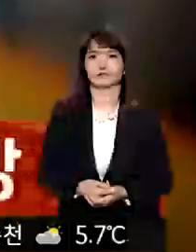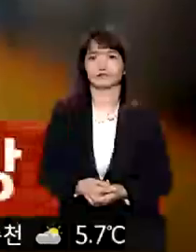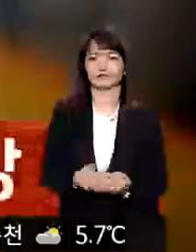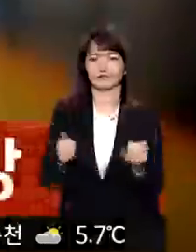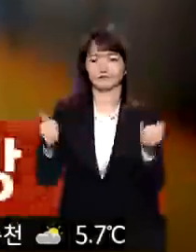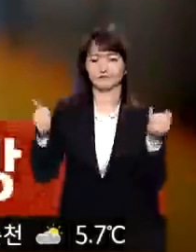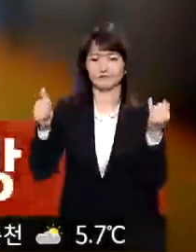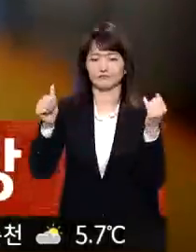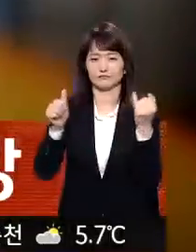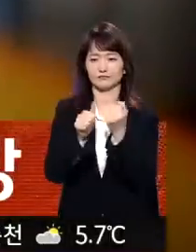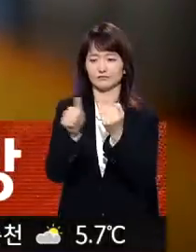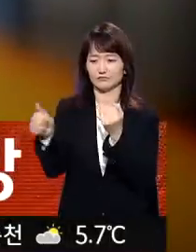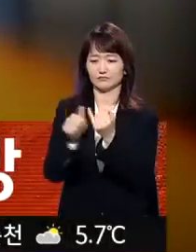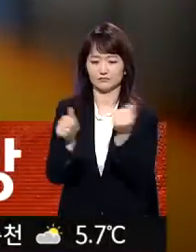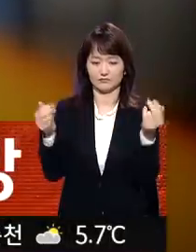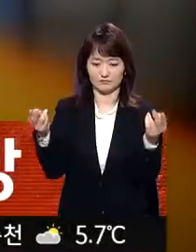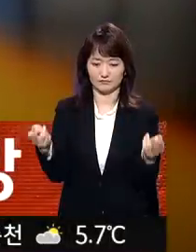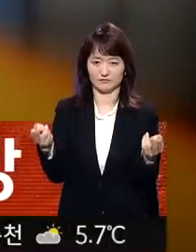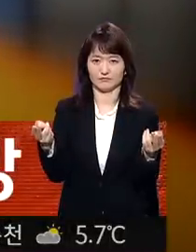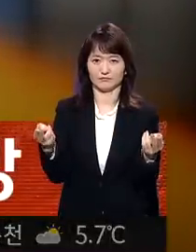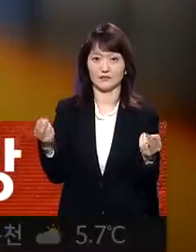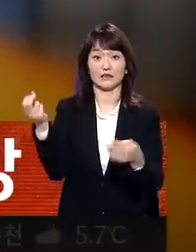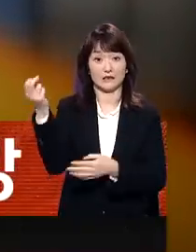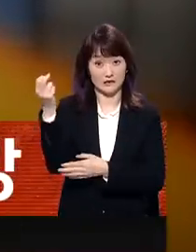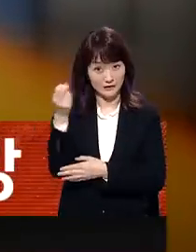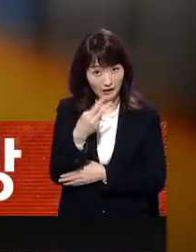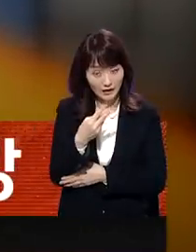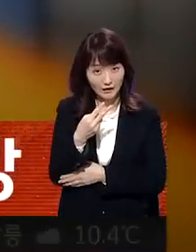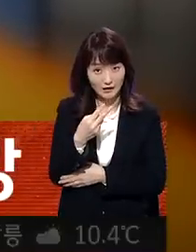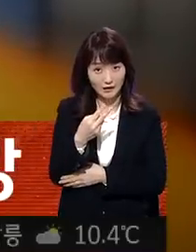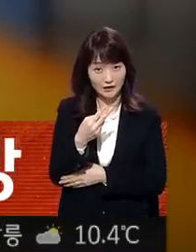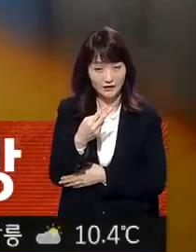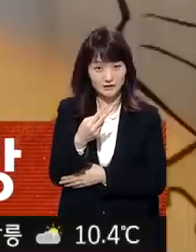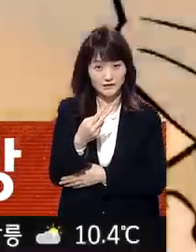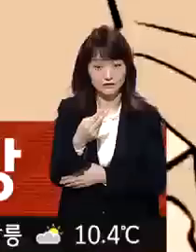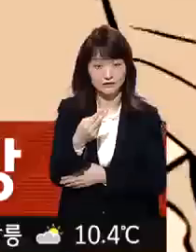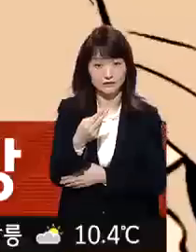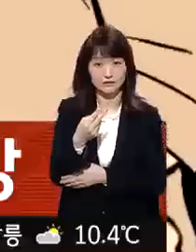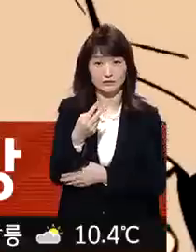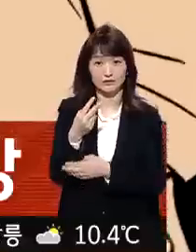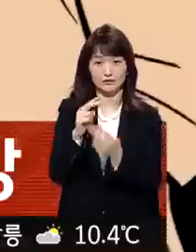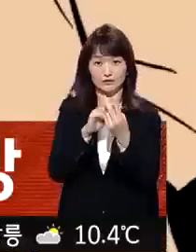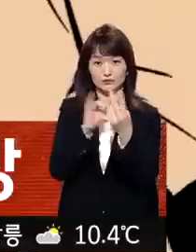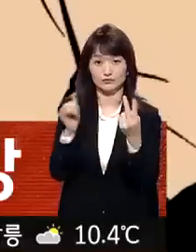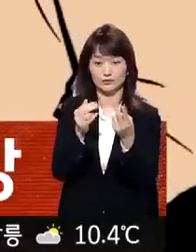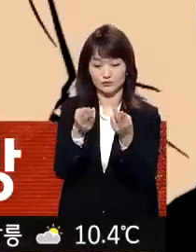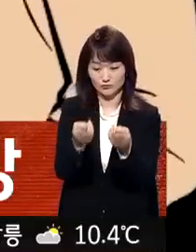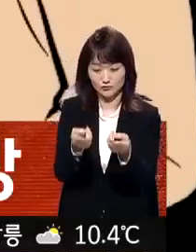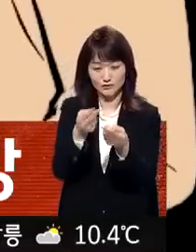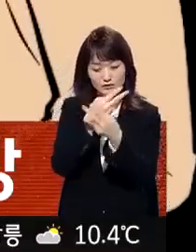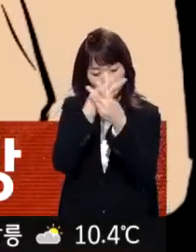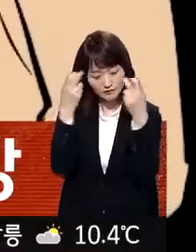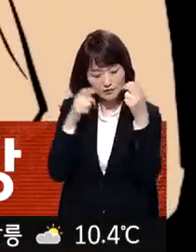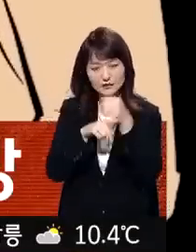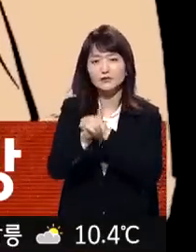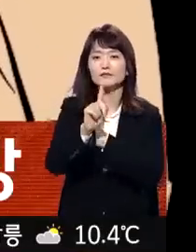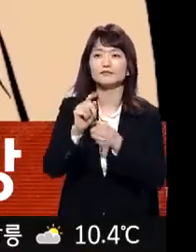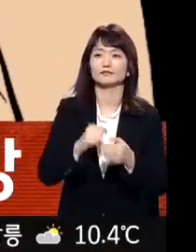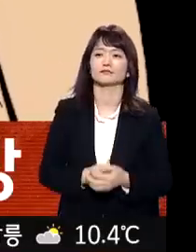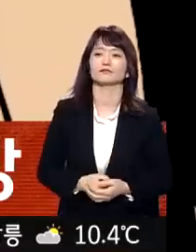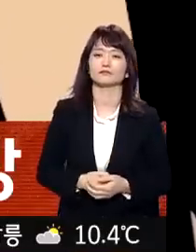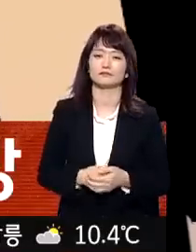써오다가 갑자기 또다시 한 침대에서 지내게 된 이유. 사실 아이가 이제 통잠을